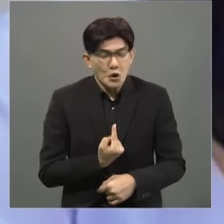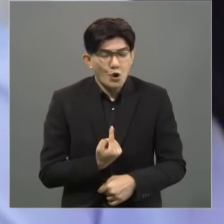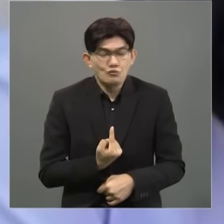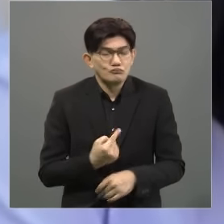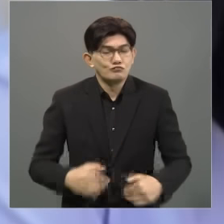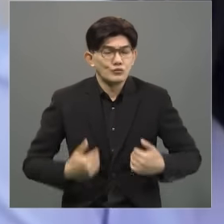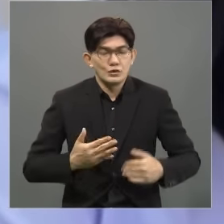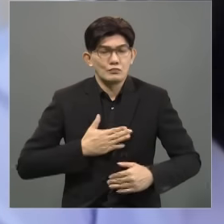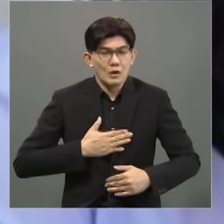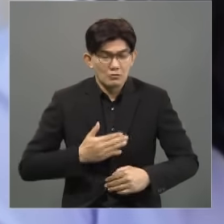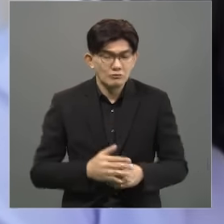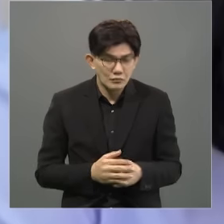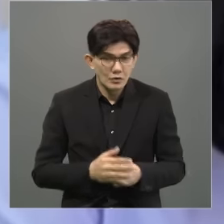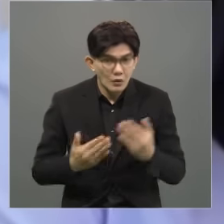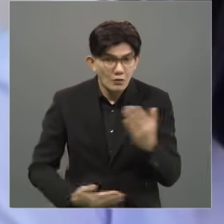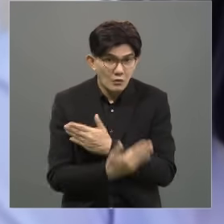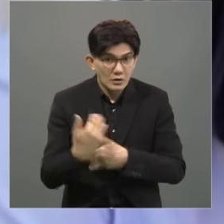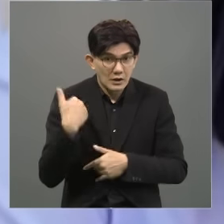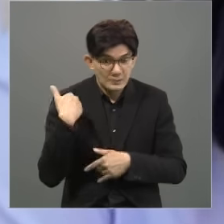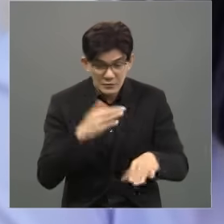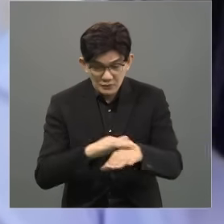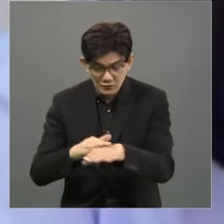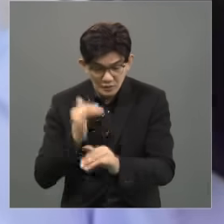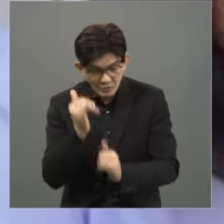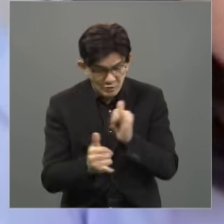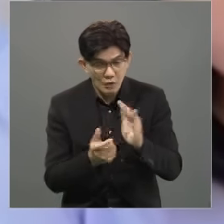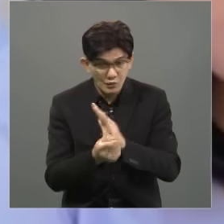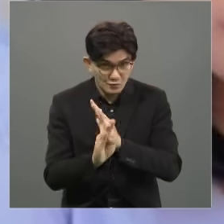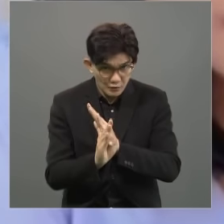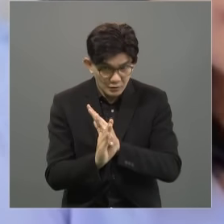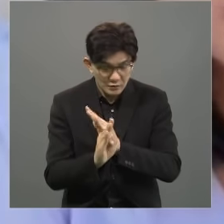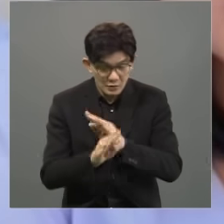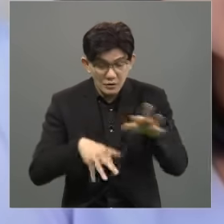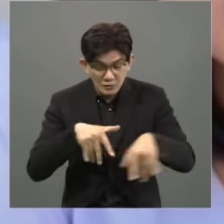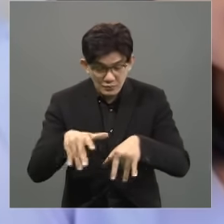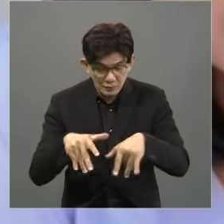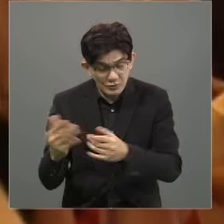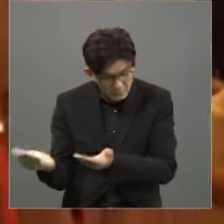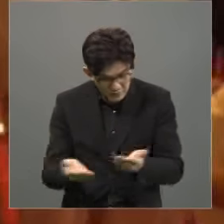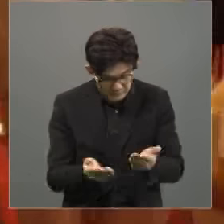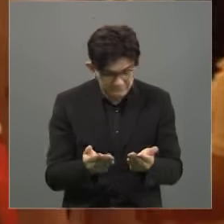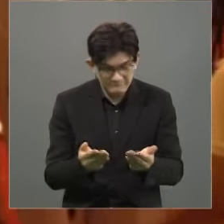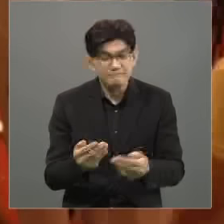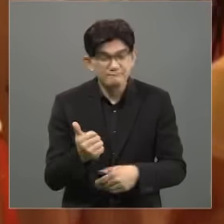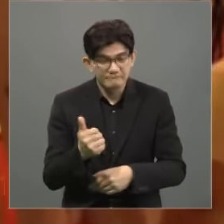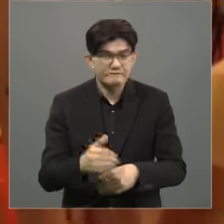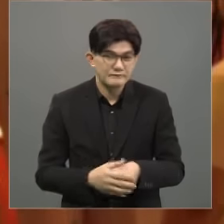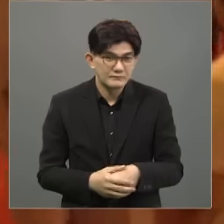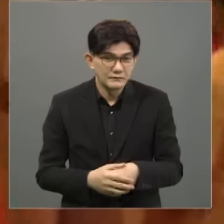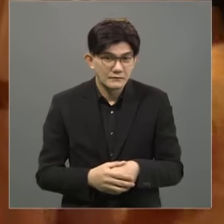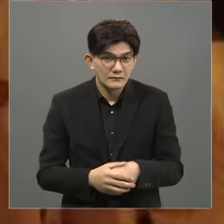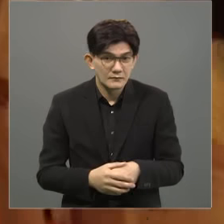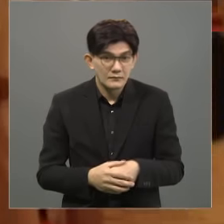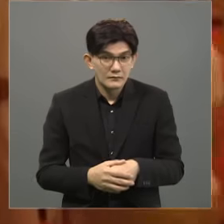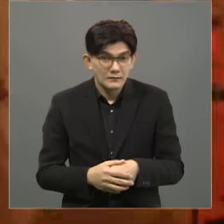ได้เพราะฉะนั้นก็ถ้ามีโอกาสก็เรียนเชิญมาที่อุบล นะคะชาวอุบลยินดีต้อนรับค่ะ สำหรับการอัญเชิญ